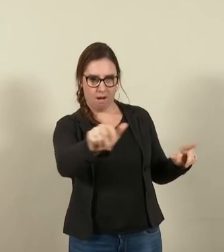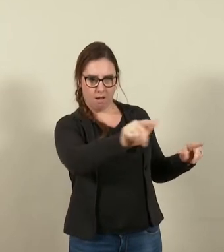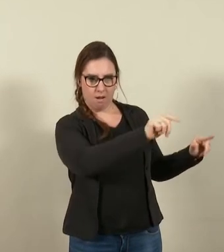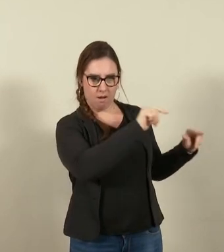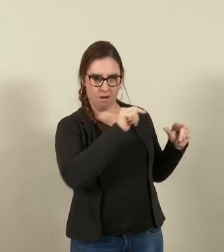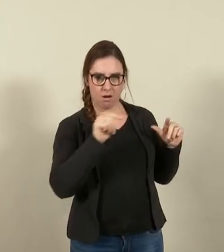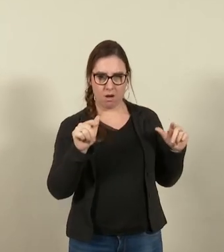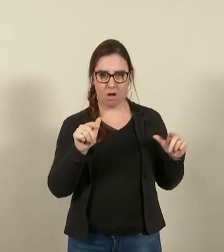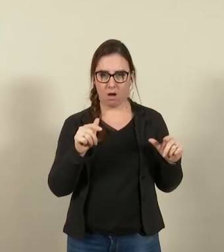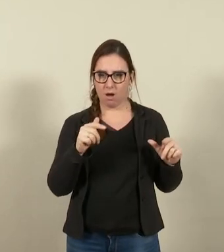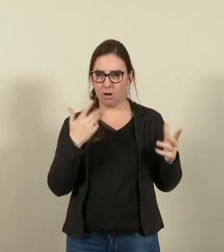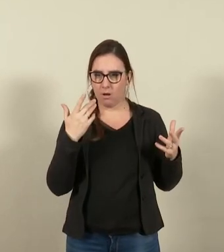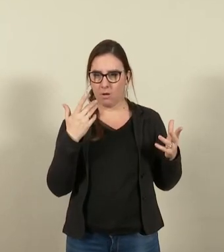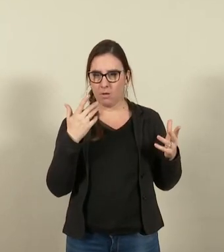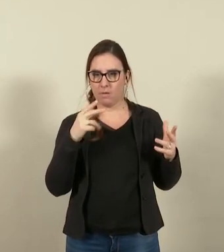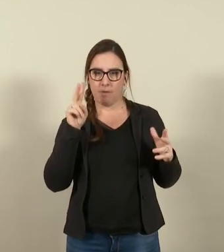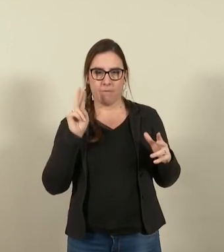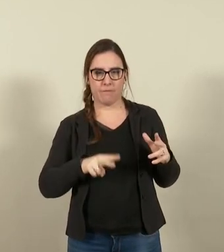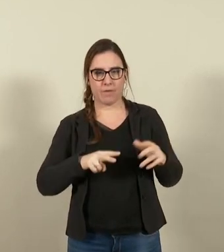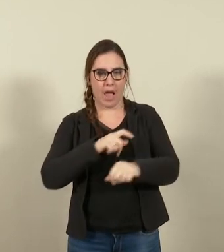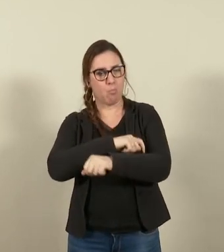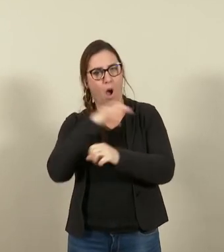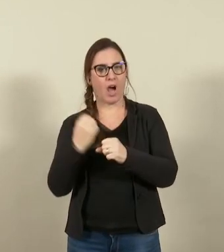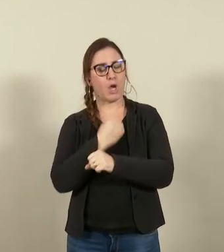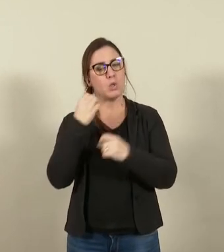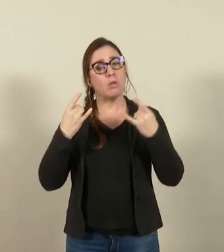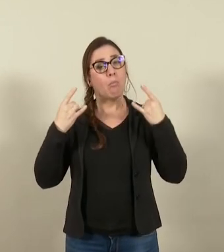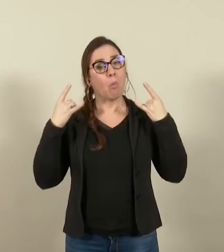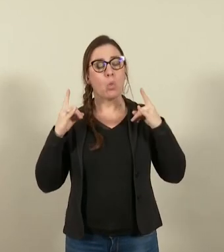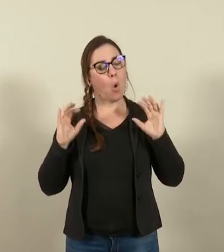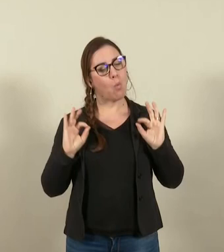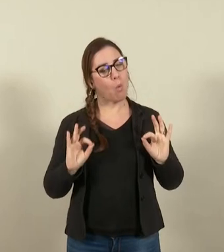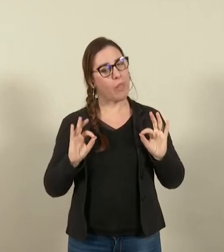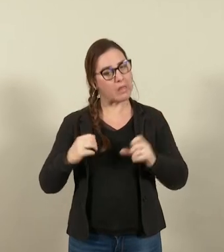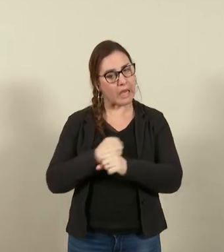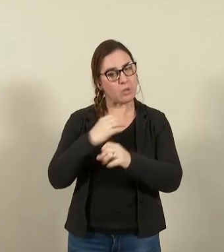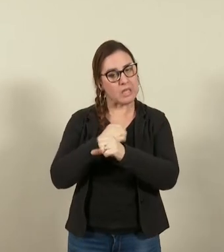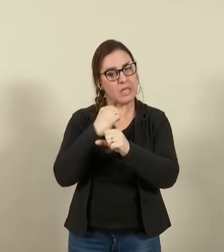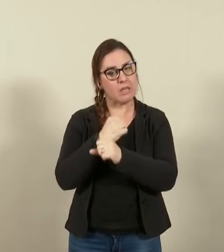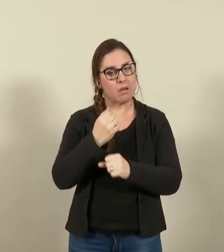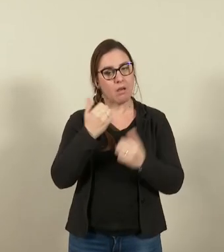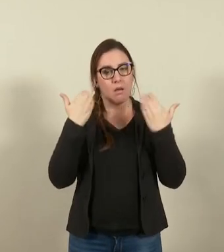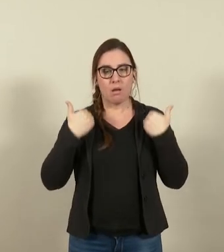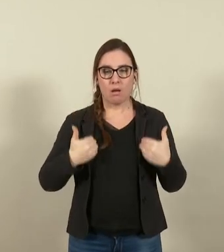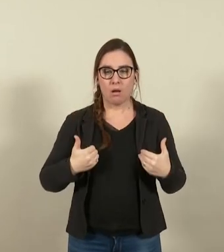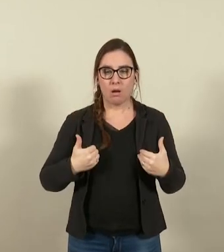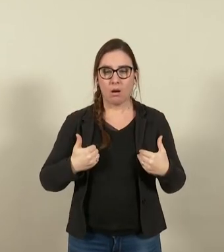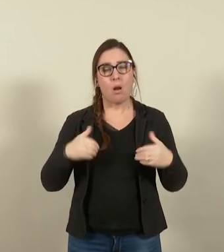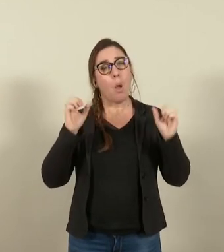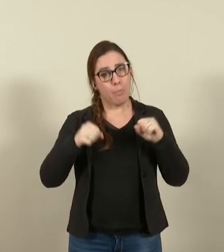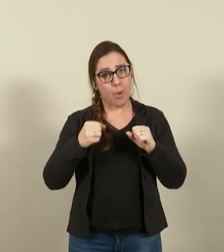j'ai j'ai quelques modestes réussites sportives qui justifiait que j'aurais pu faire partie de